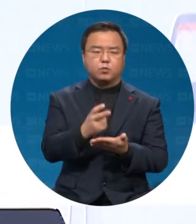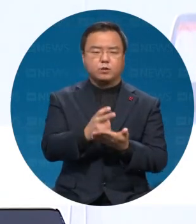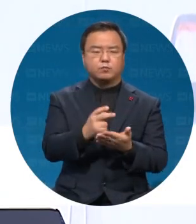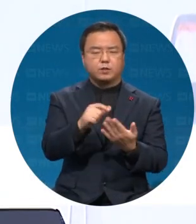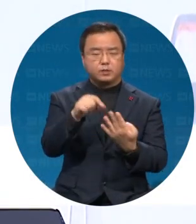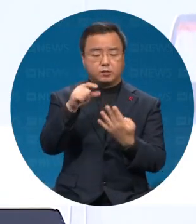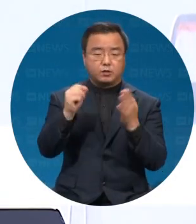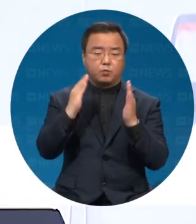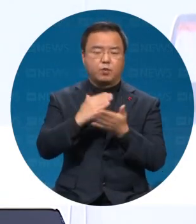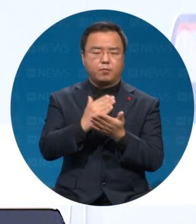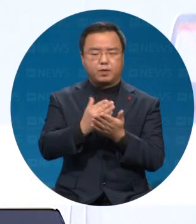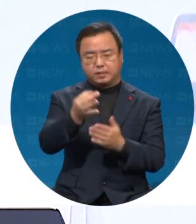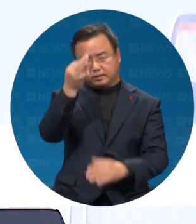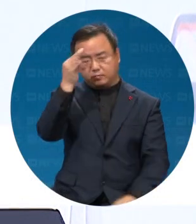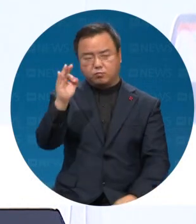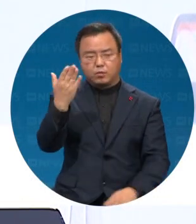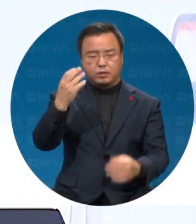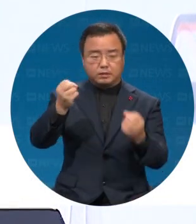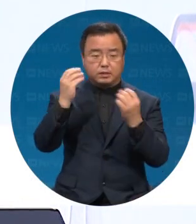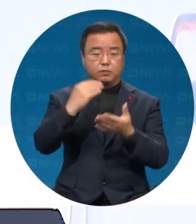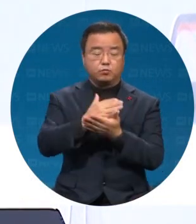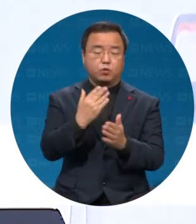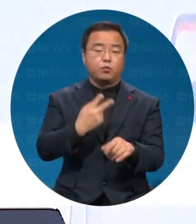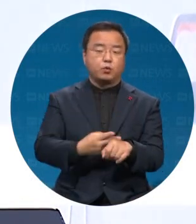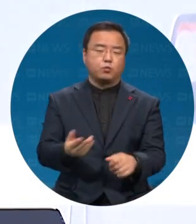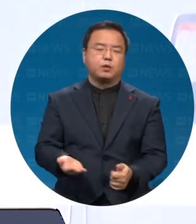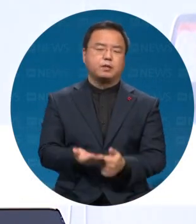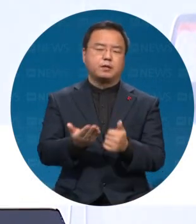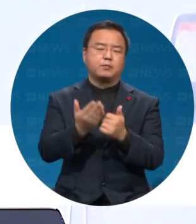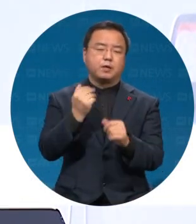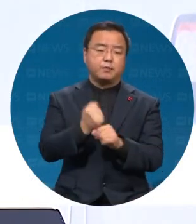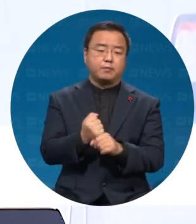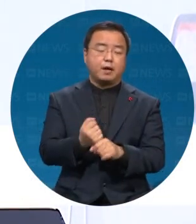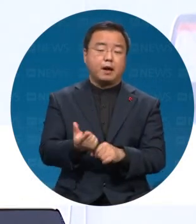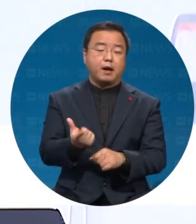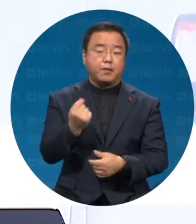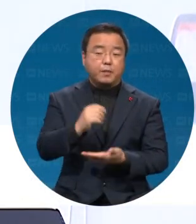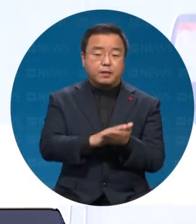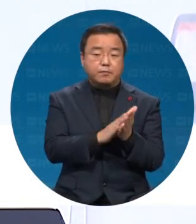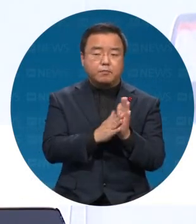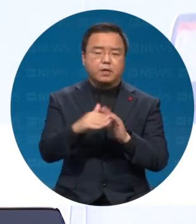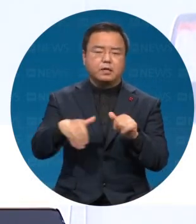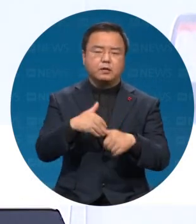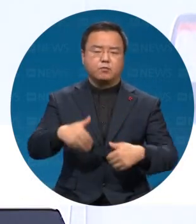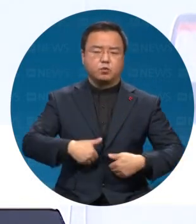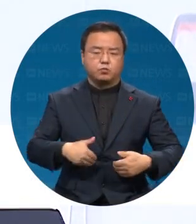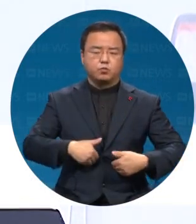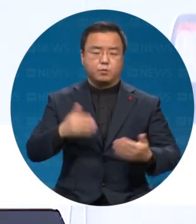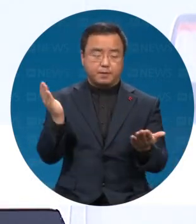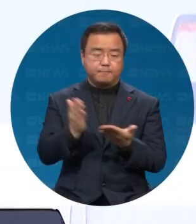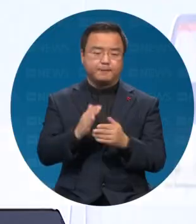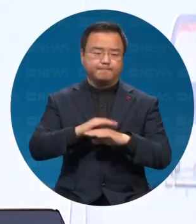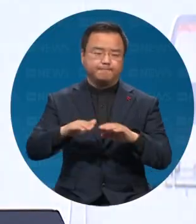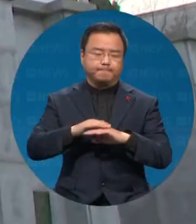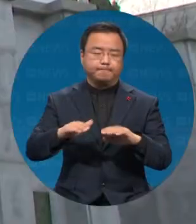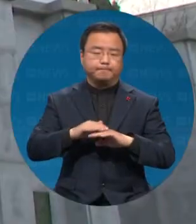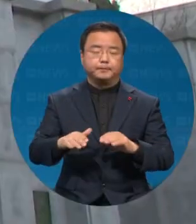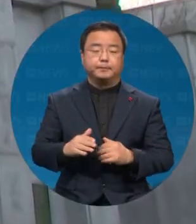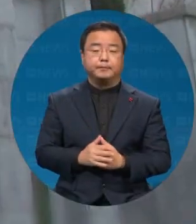양성을 담당하도록 특화하여 빠른 수요 변화에 유연하게 대응할 수 있도록 하겠습니다